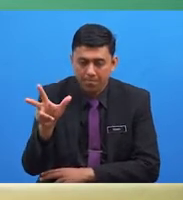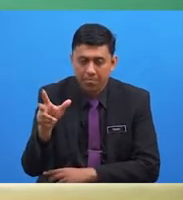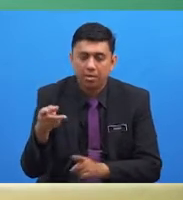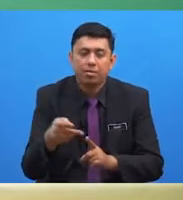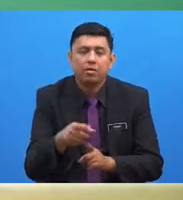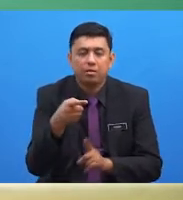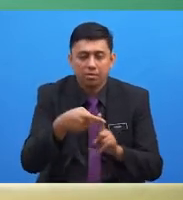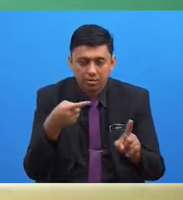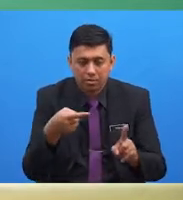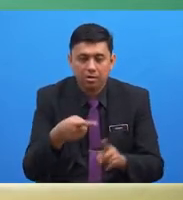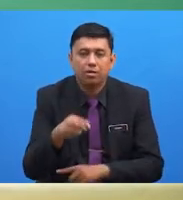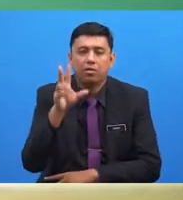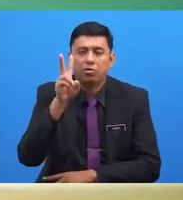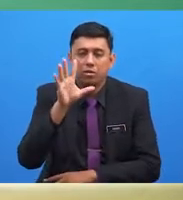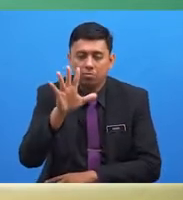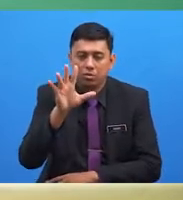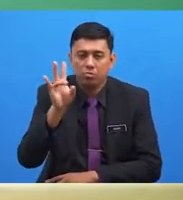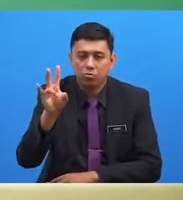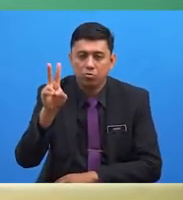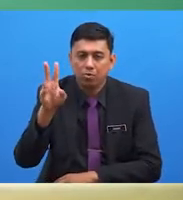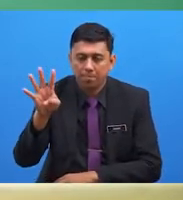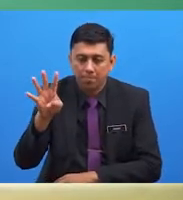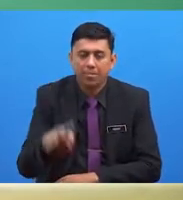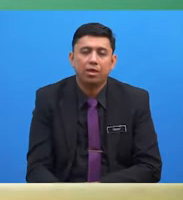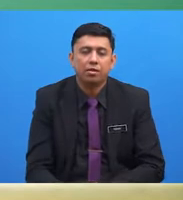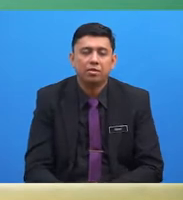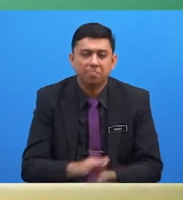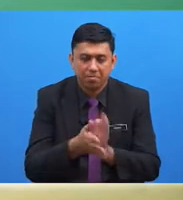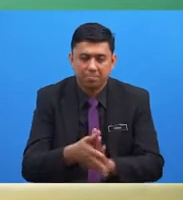dari RM5,724 menjadikan